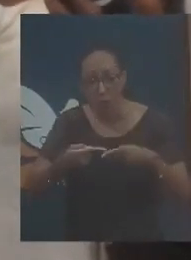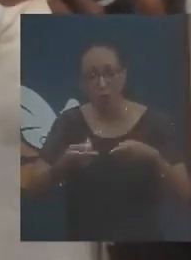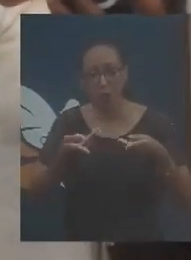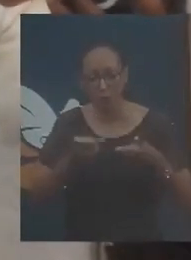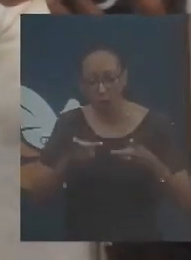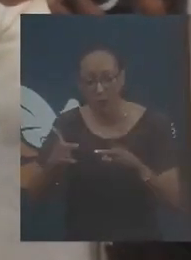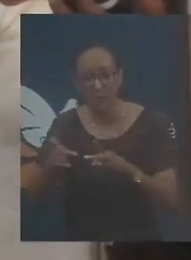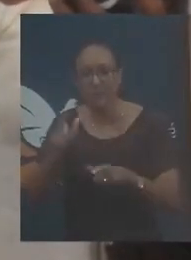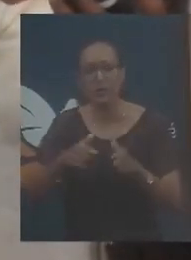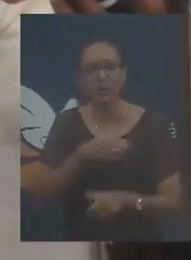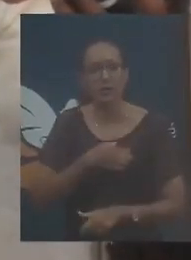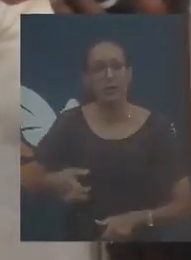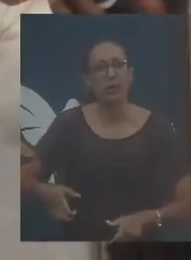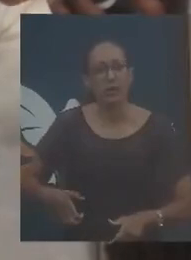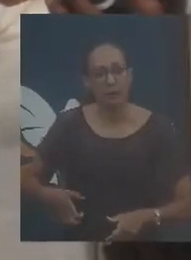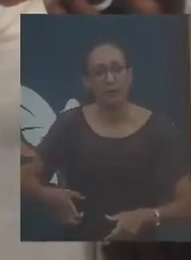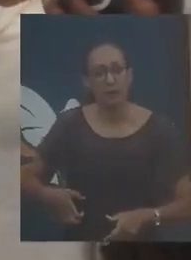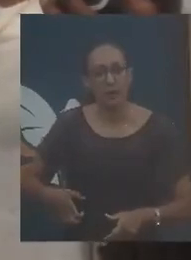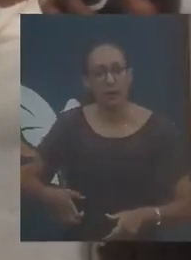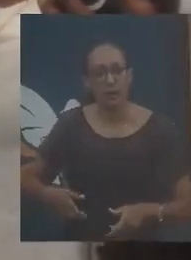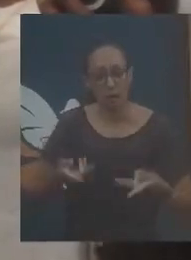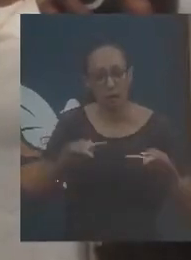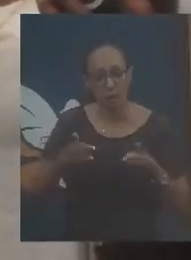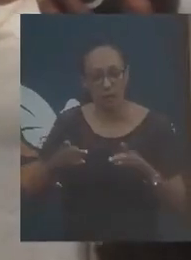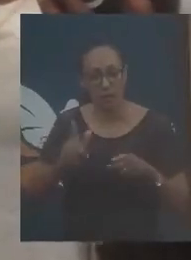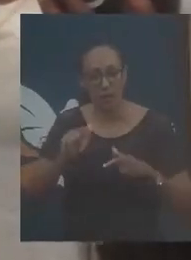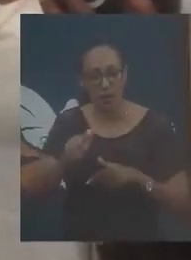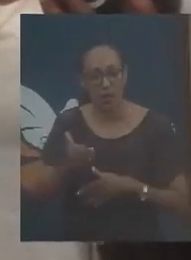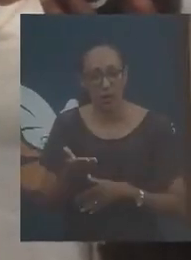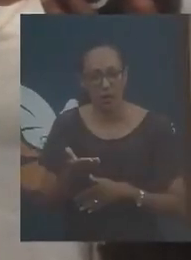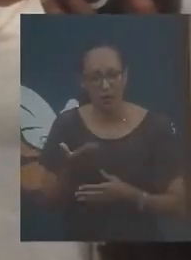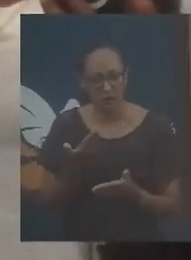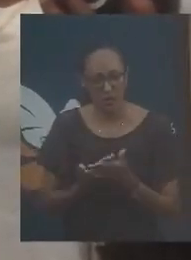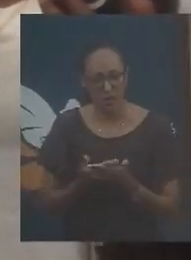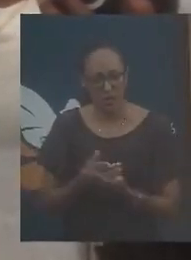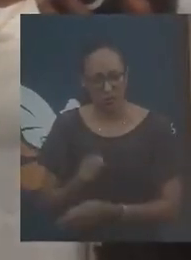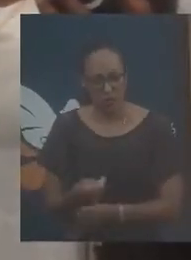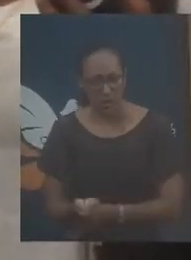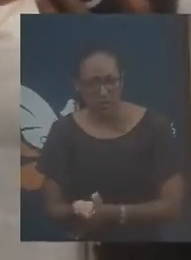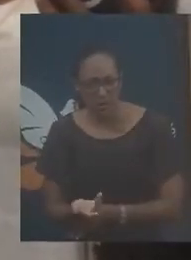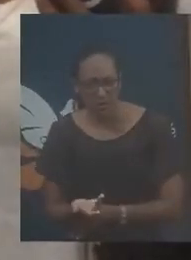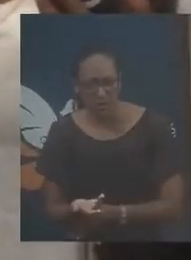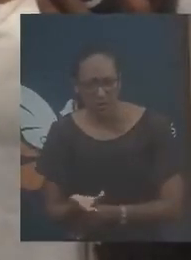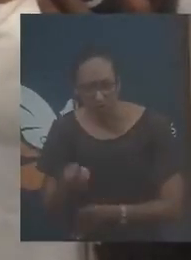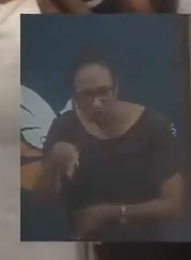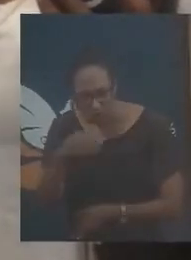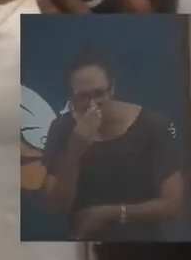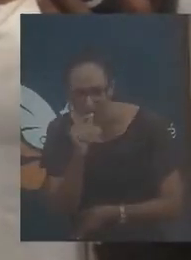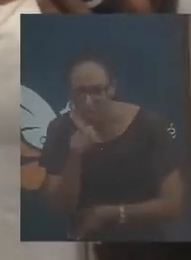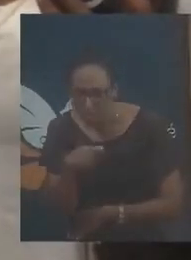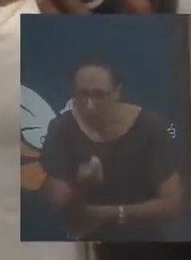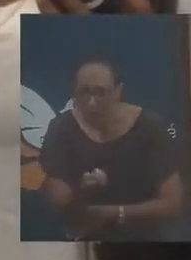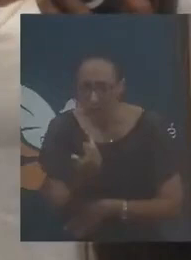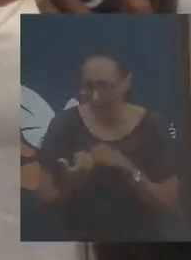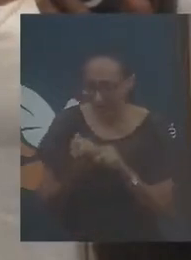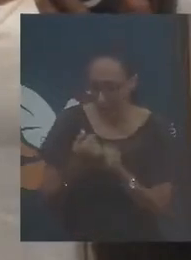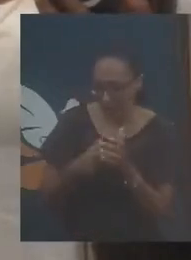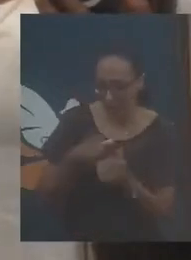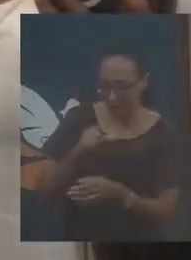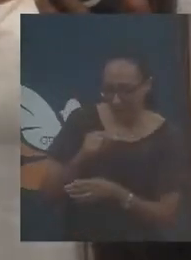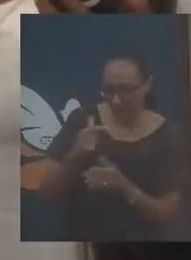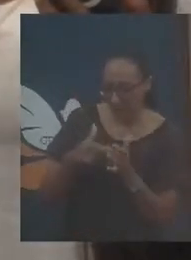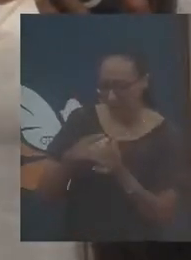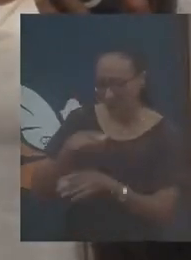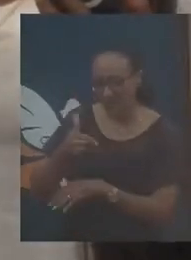par le maire des Trois-Îlets. Est-ce que vous trouvez ça normal qu'en 2020-2021, vous